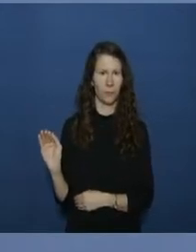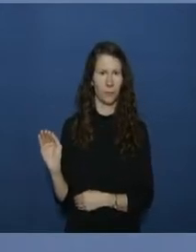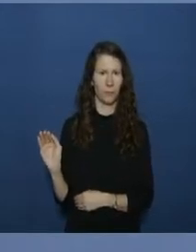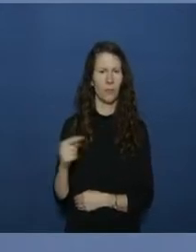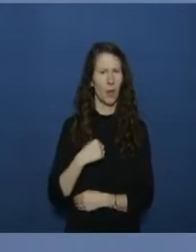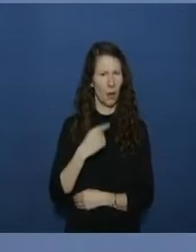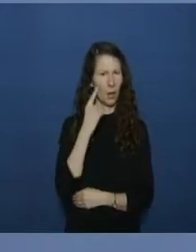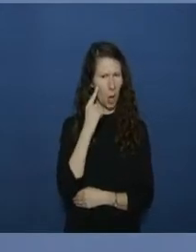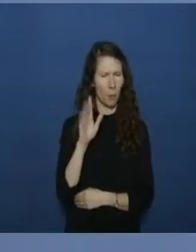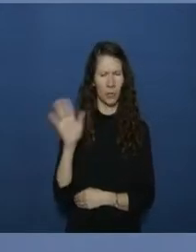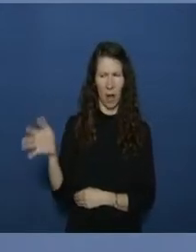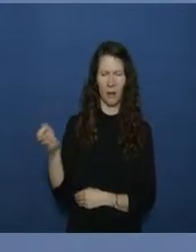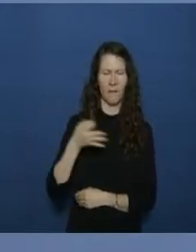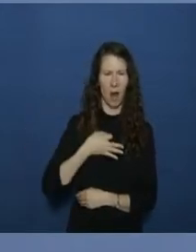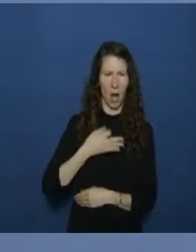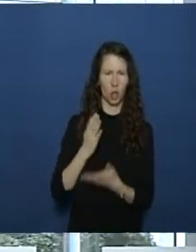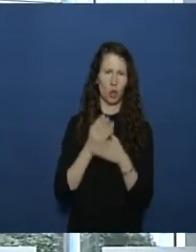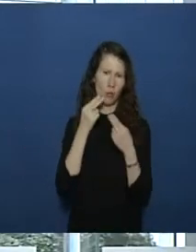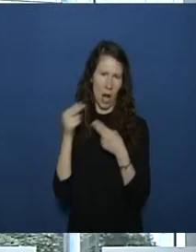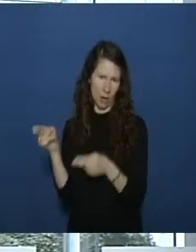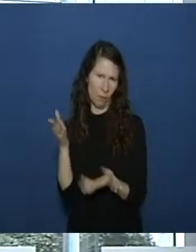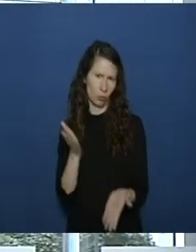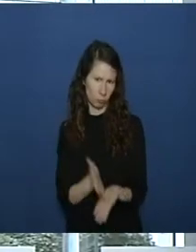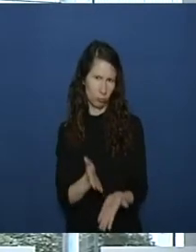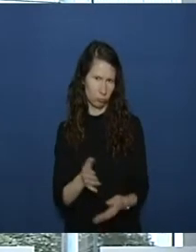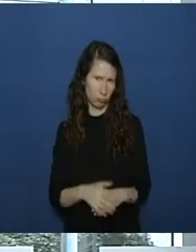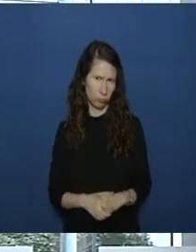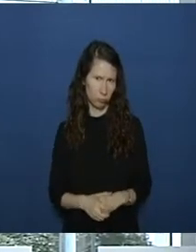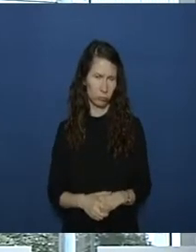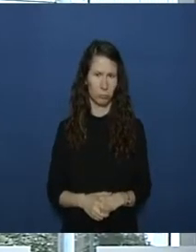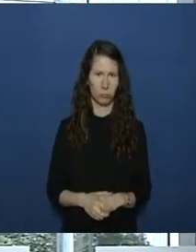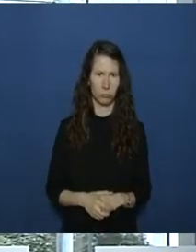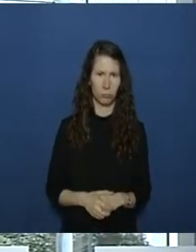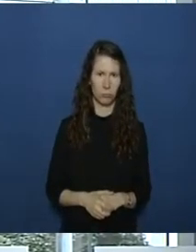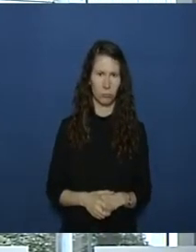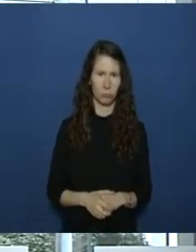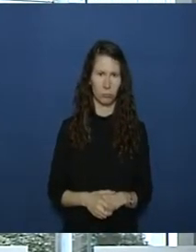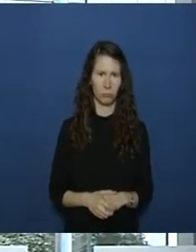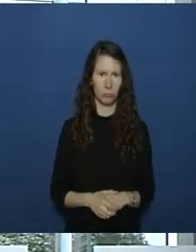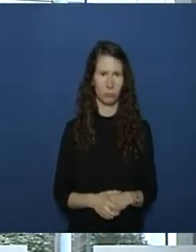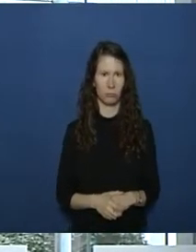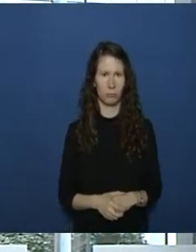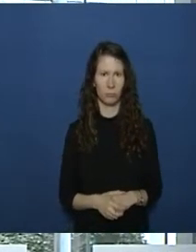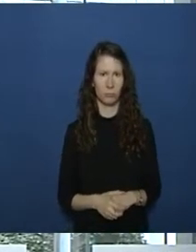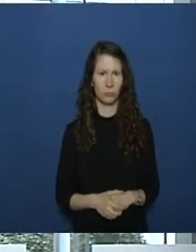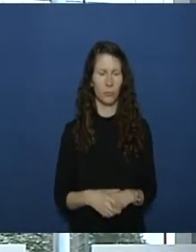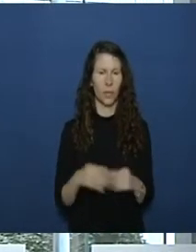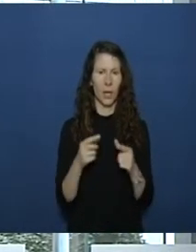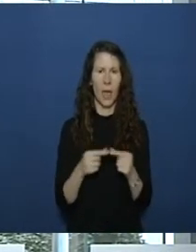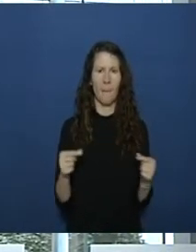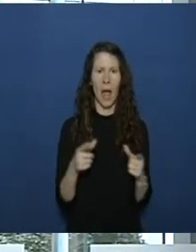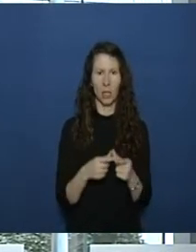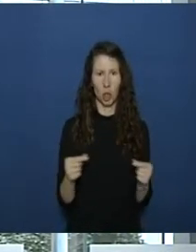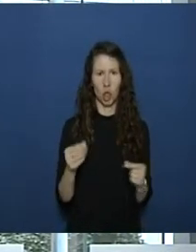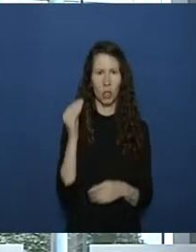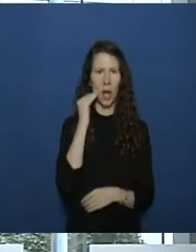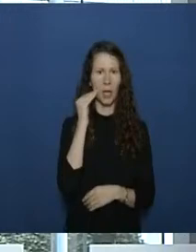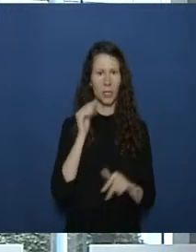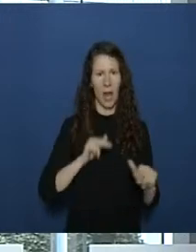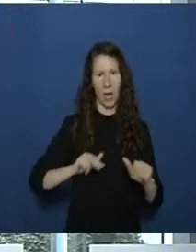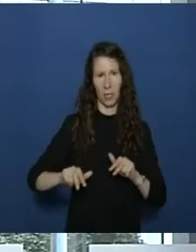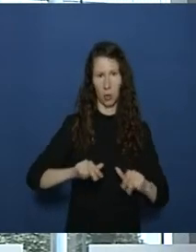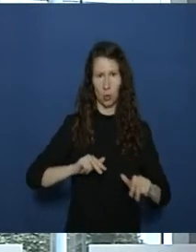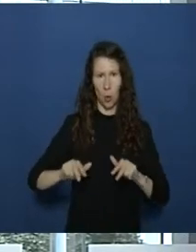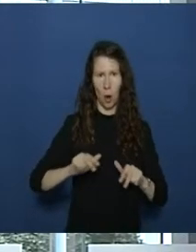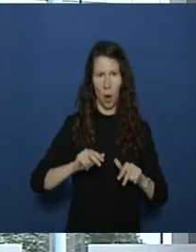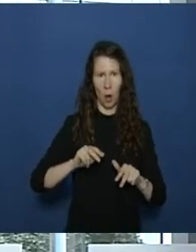dass Ihre Frage beantwortet ist. Und ich habe noch eine weitere Frage von der japanischen